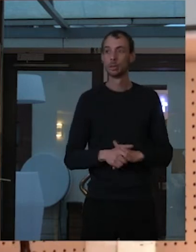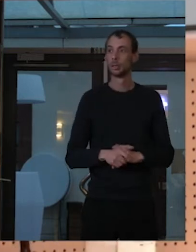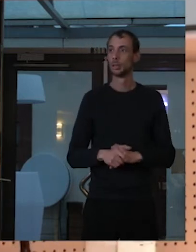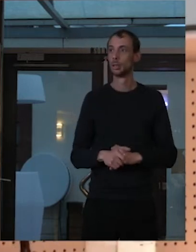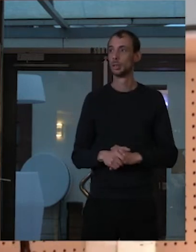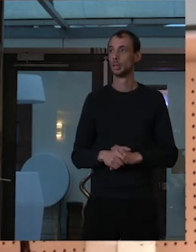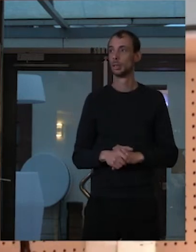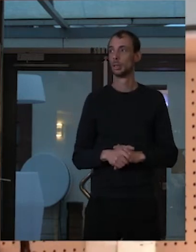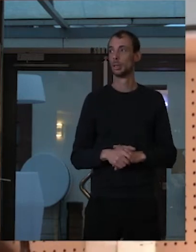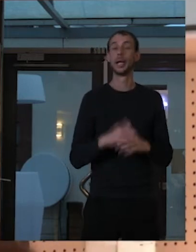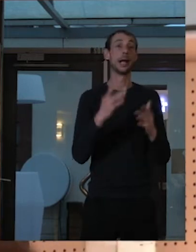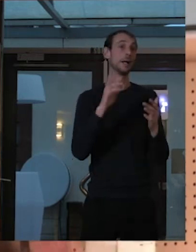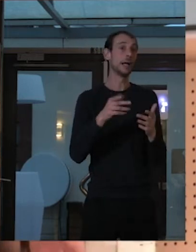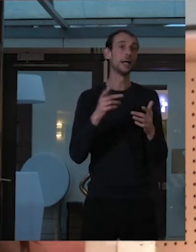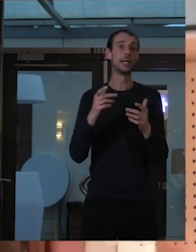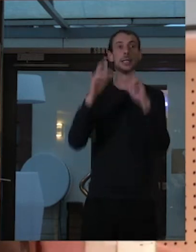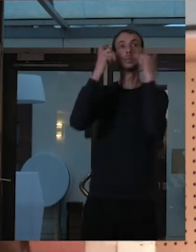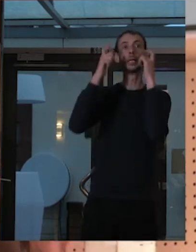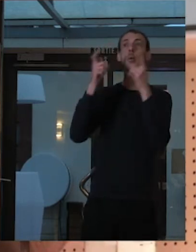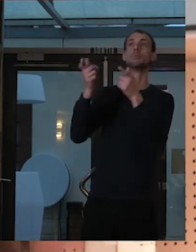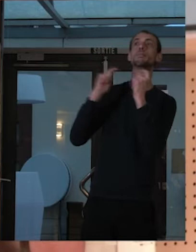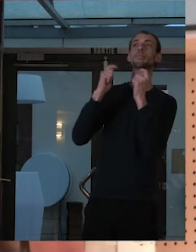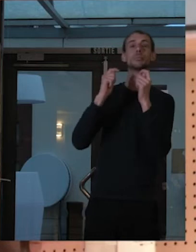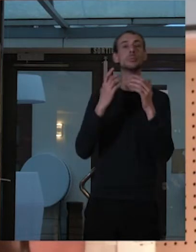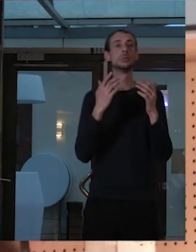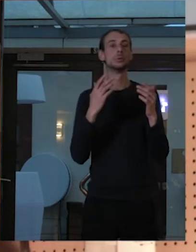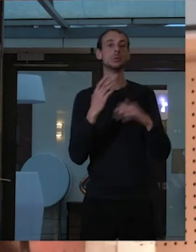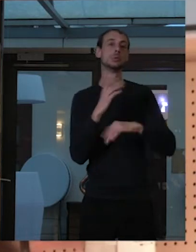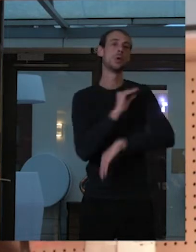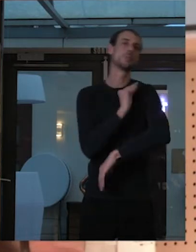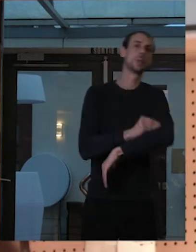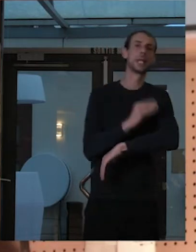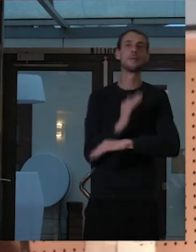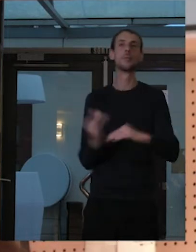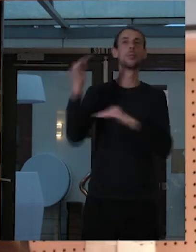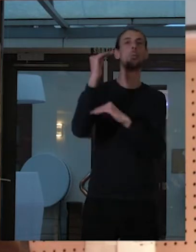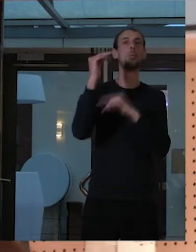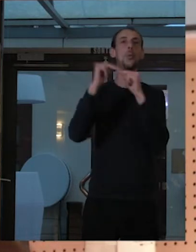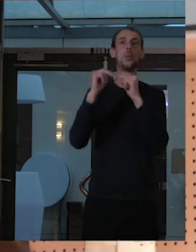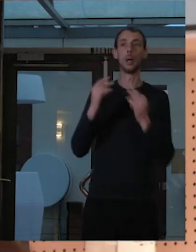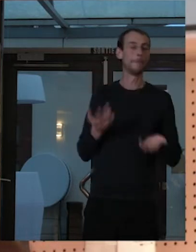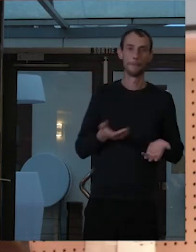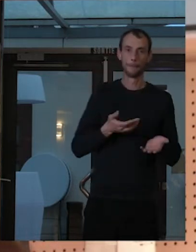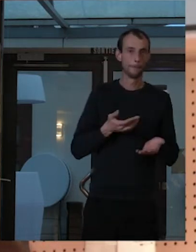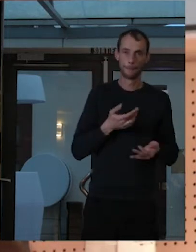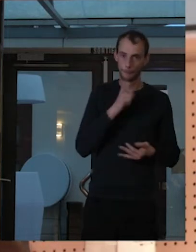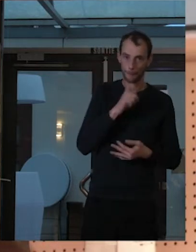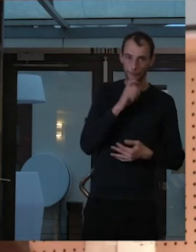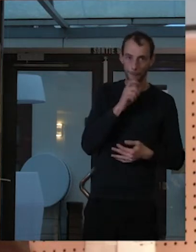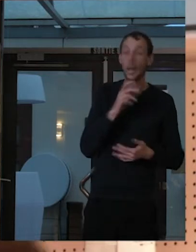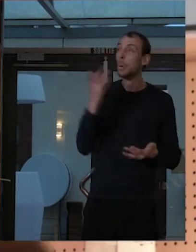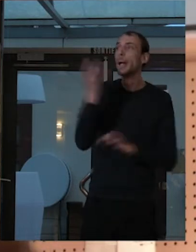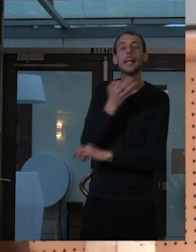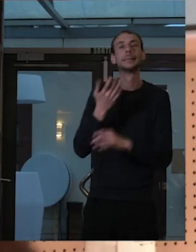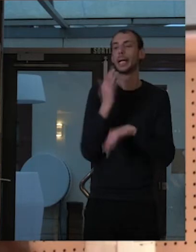de sportif de haut niveau. Enfin, il vient d'arriver en janvier, on vient de nous dire qu'on avait peut-être le statut, mais en réalité, quand on creuse un petit peu, c'est très difficile de